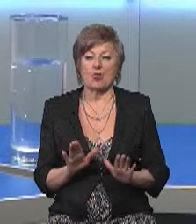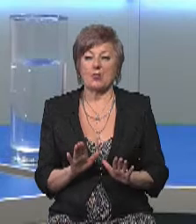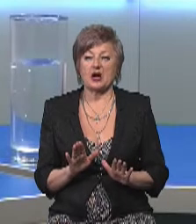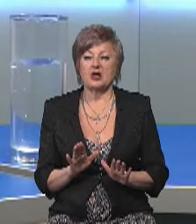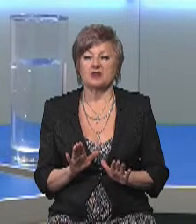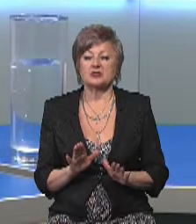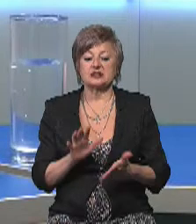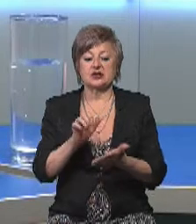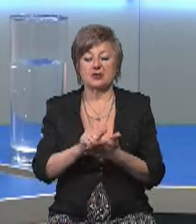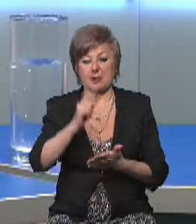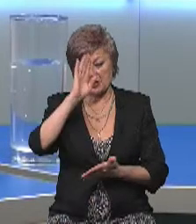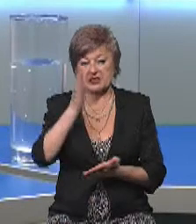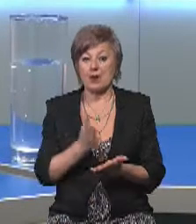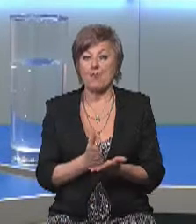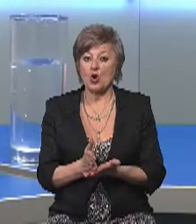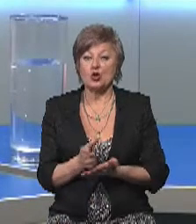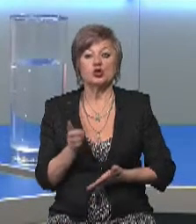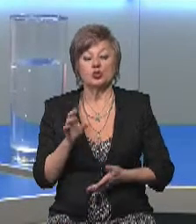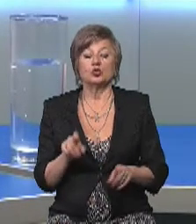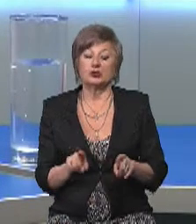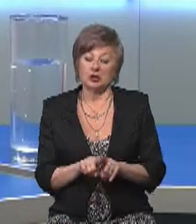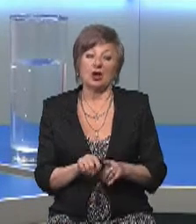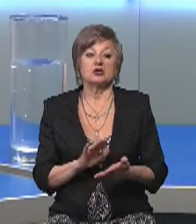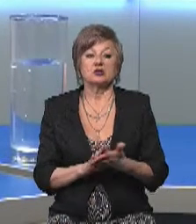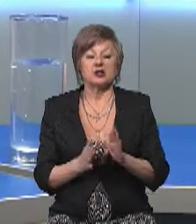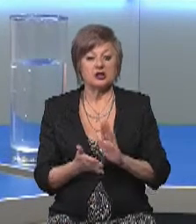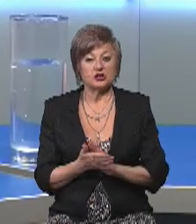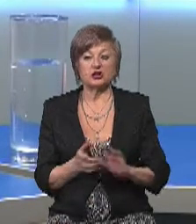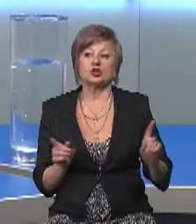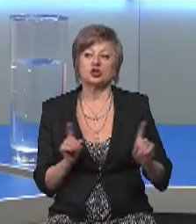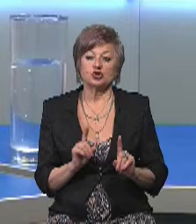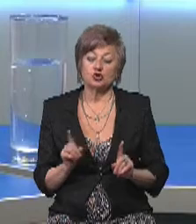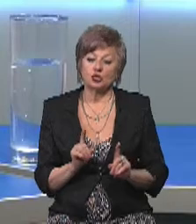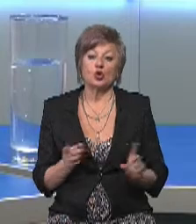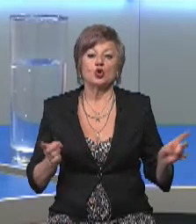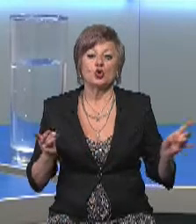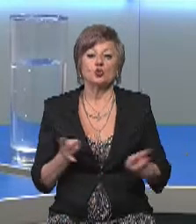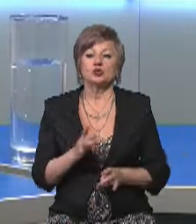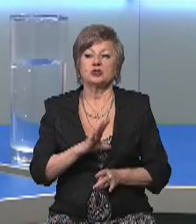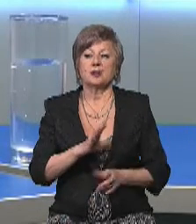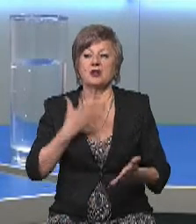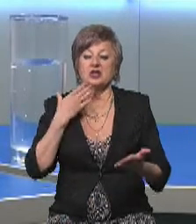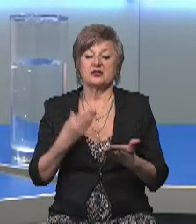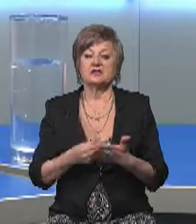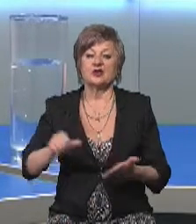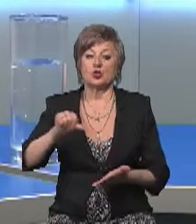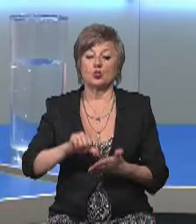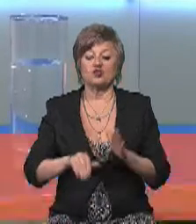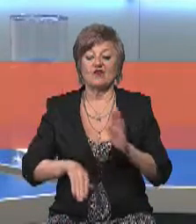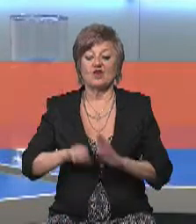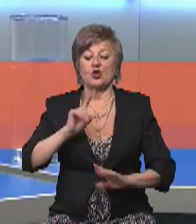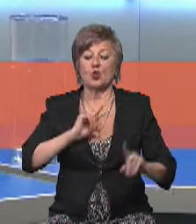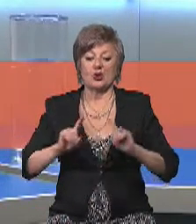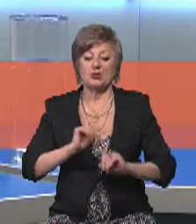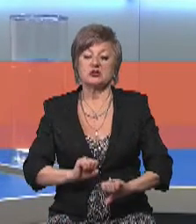займатися політикою, але так склалася ситуація, що треба було своєю участю у Верховній